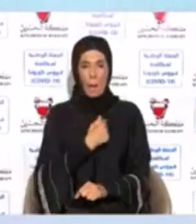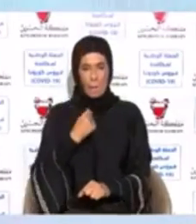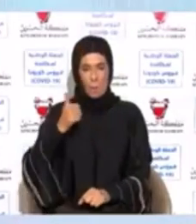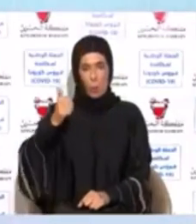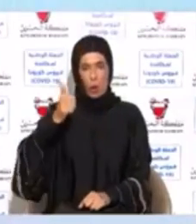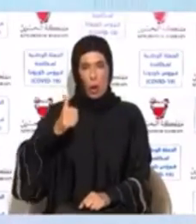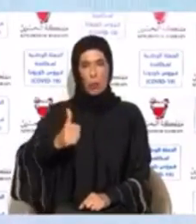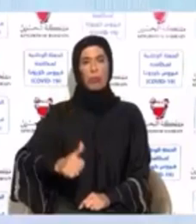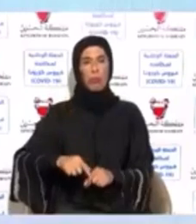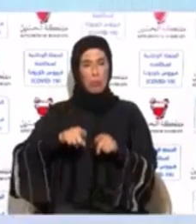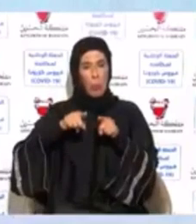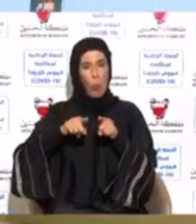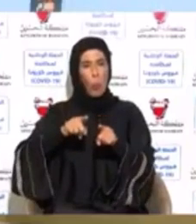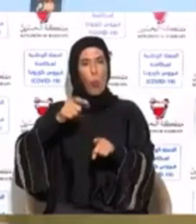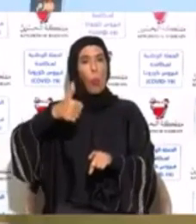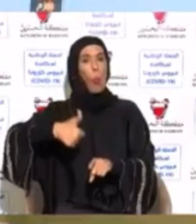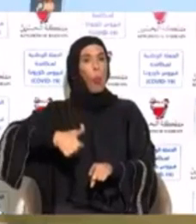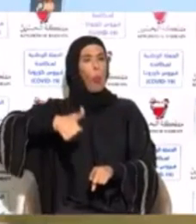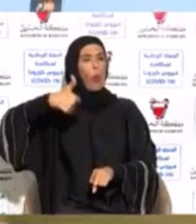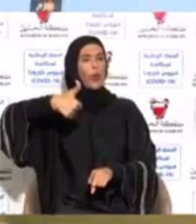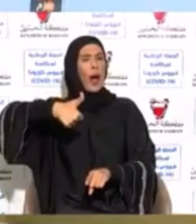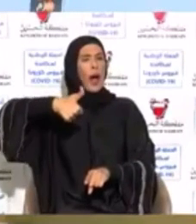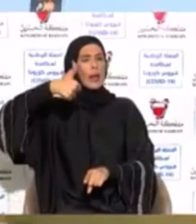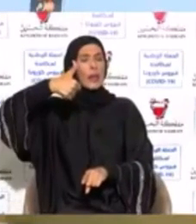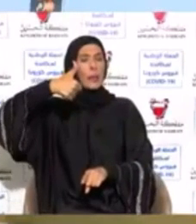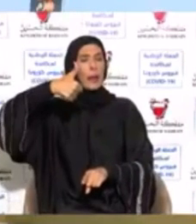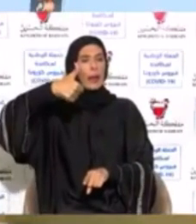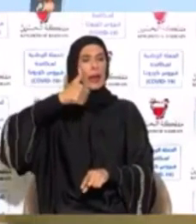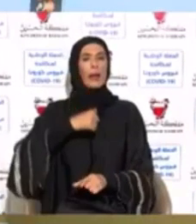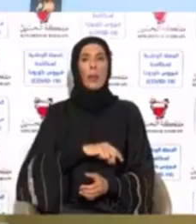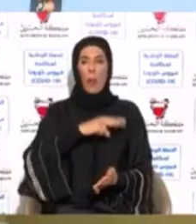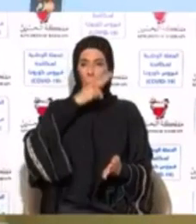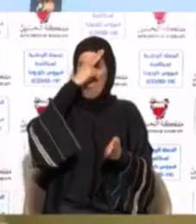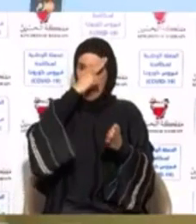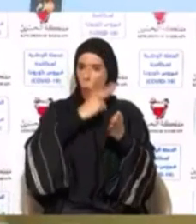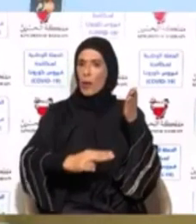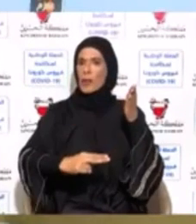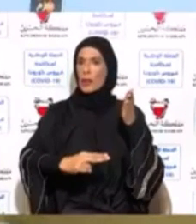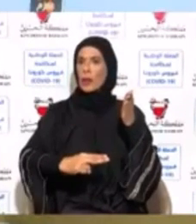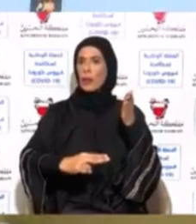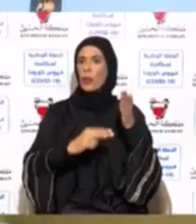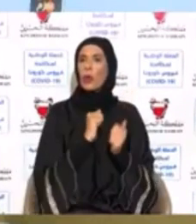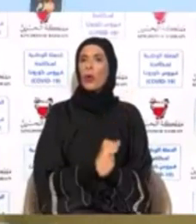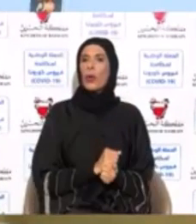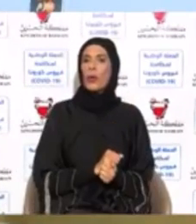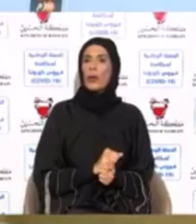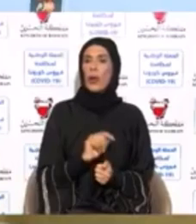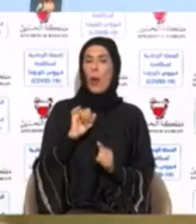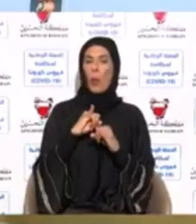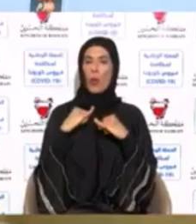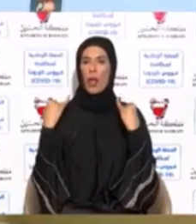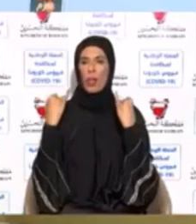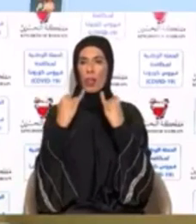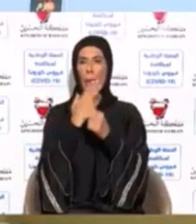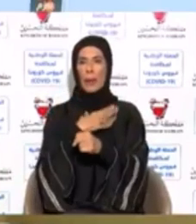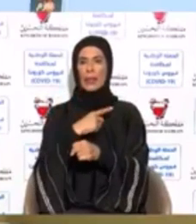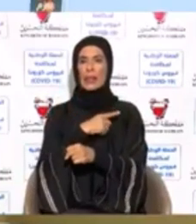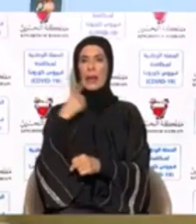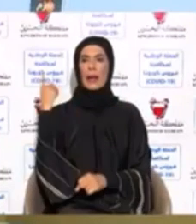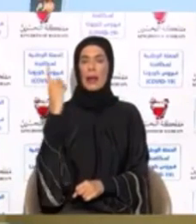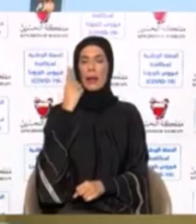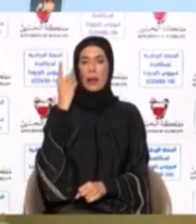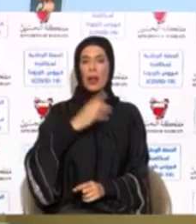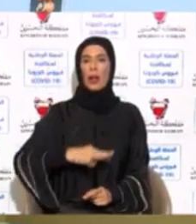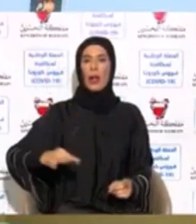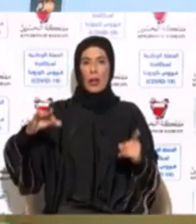المناسب وأحد أنواع اللقاحات اللي بتكون مصدقة من قبل منظمة الصحة العالمية.